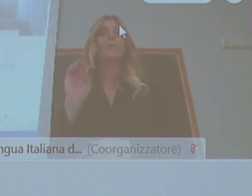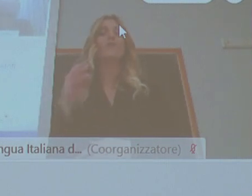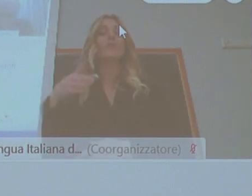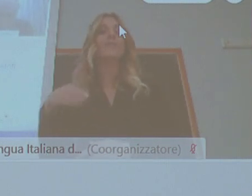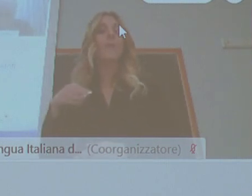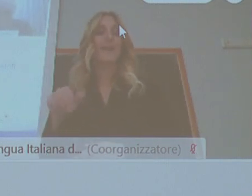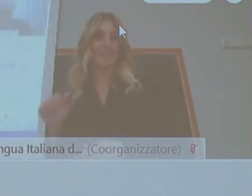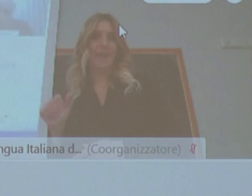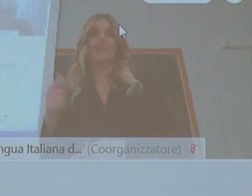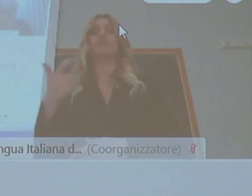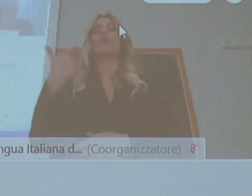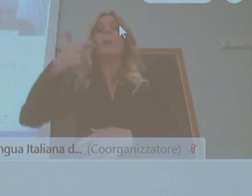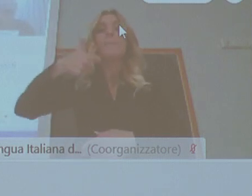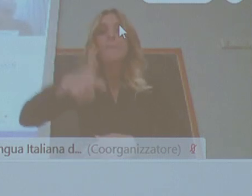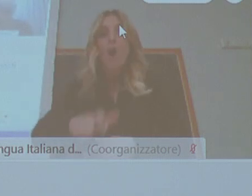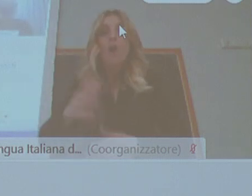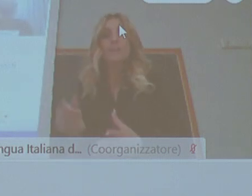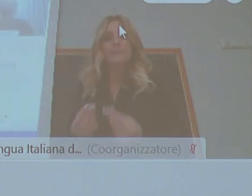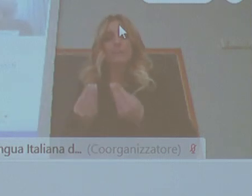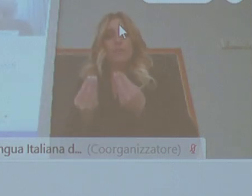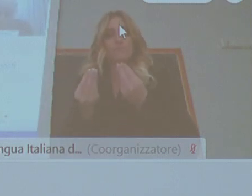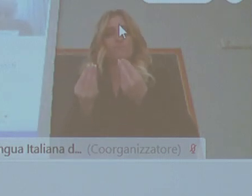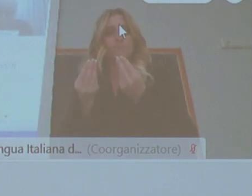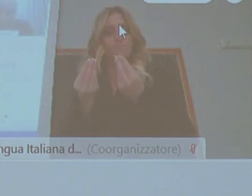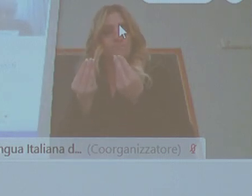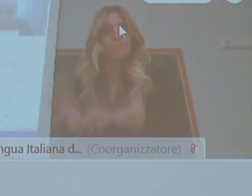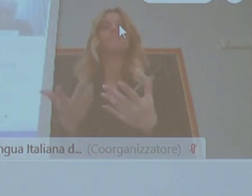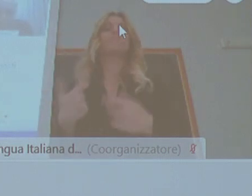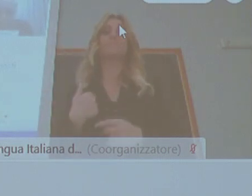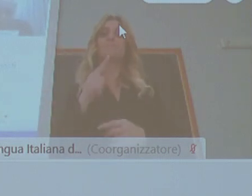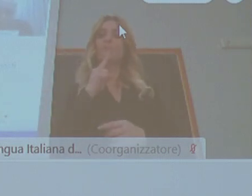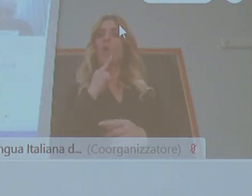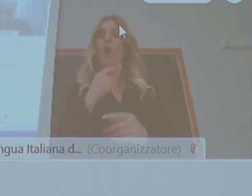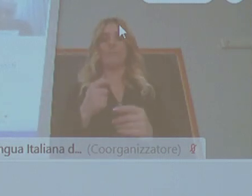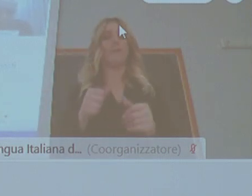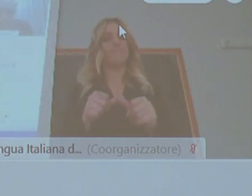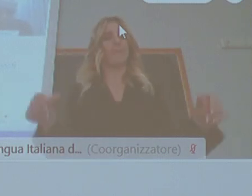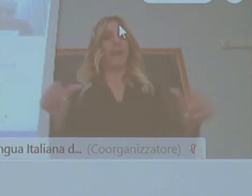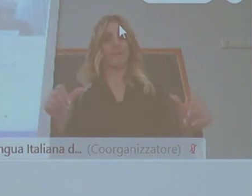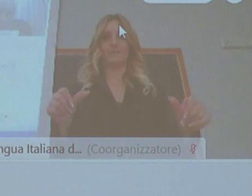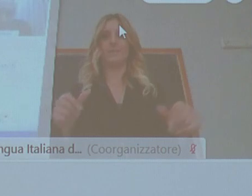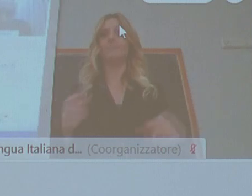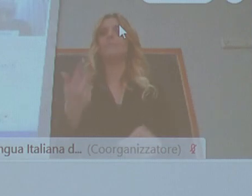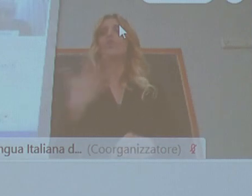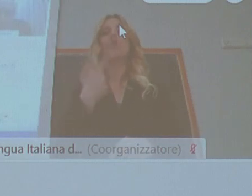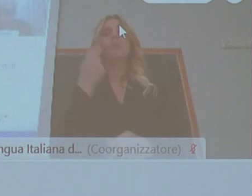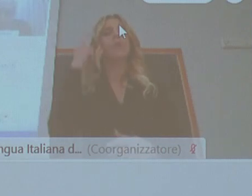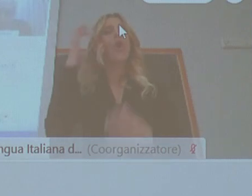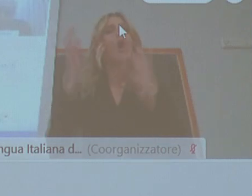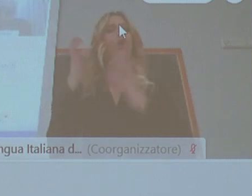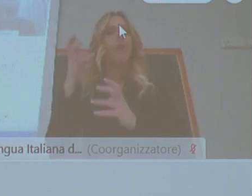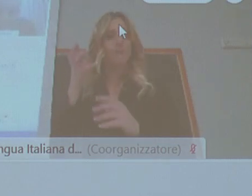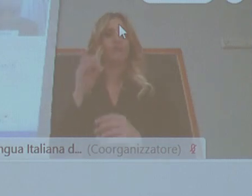hanno messo sul piatto della bilancia i temi chiave. Allora, a mo' di conclusione, ma anche sulla